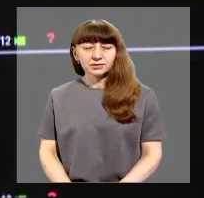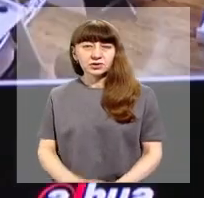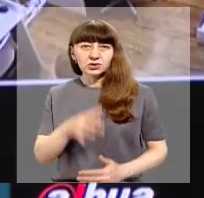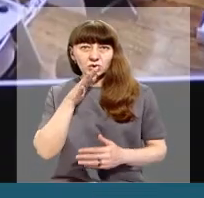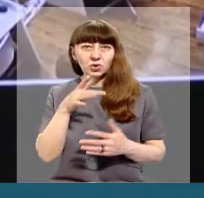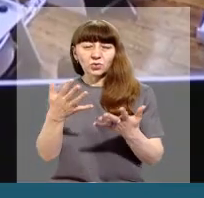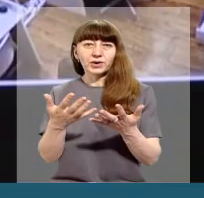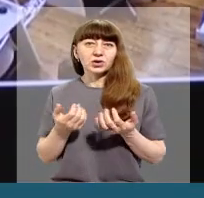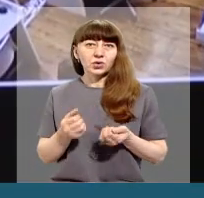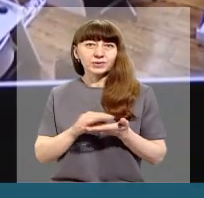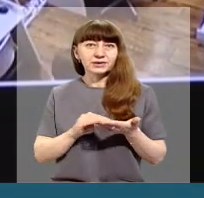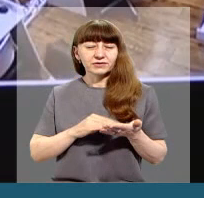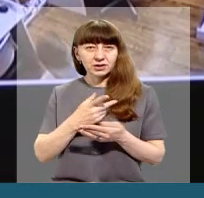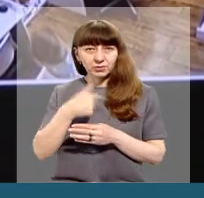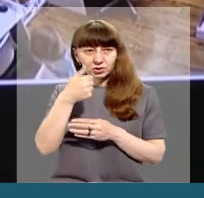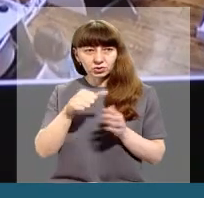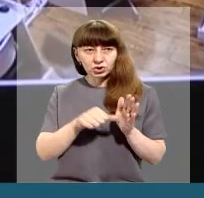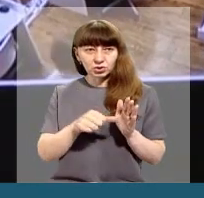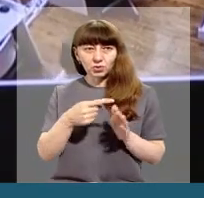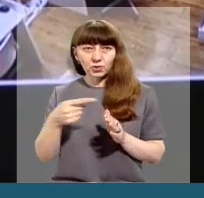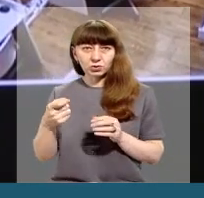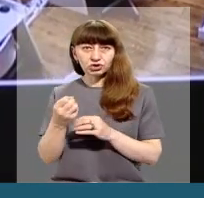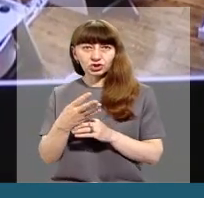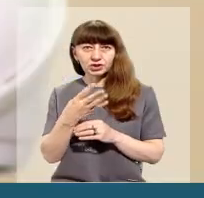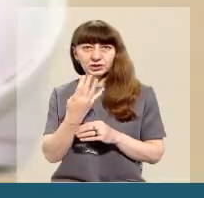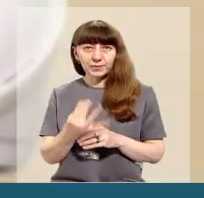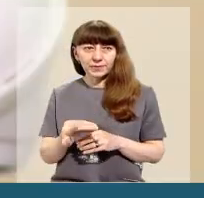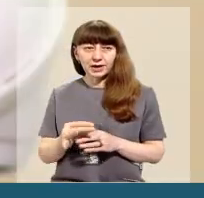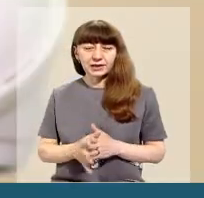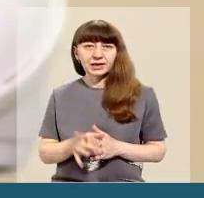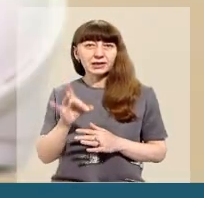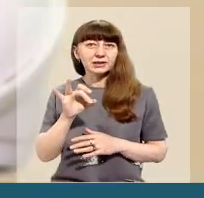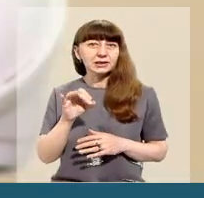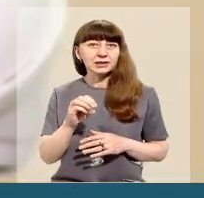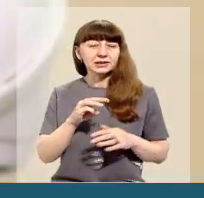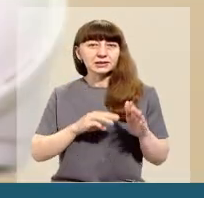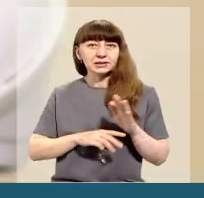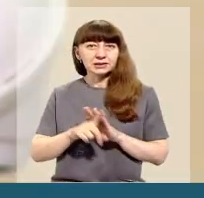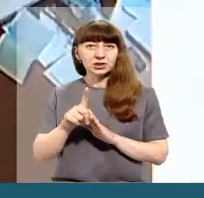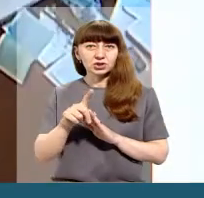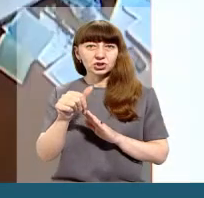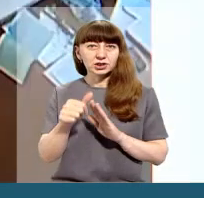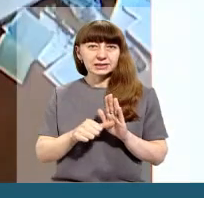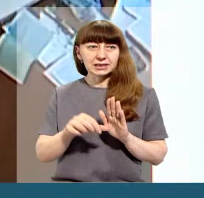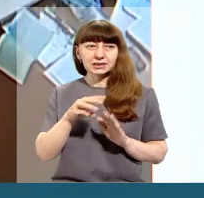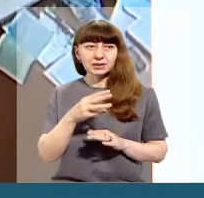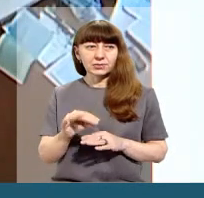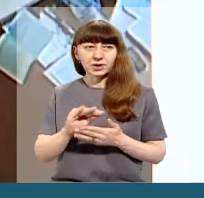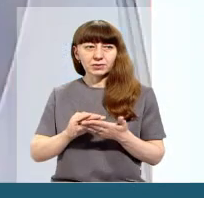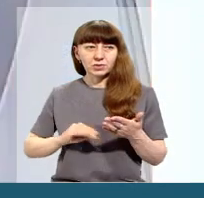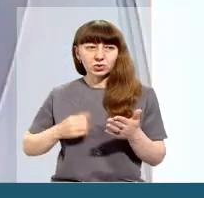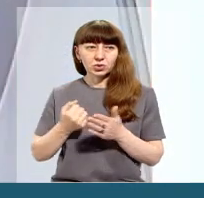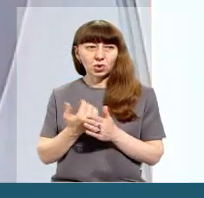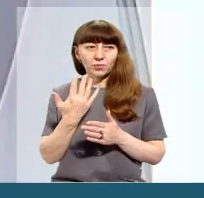Срок приема заявлений в этом году с 6 по 14 мая. Само тестирование начнется 16 мая и продолжится